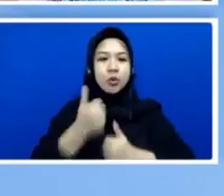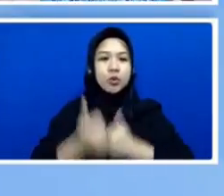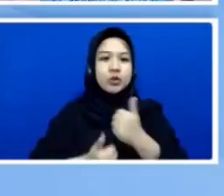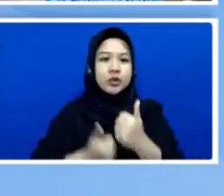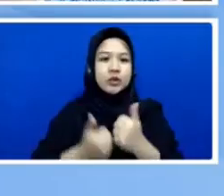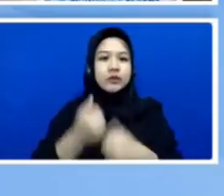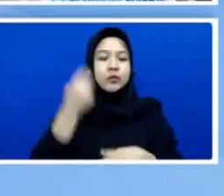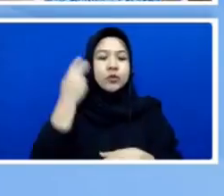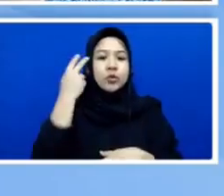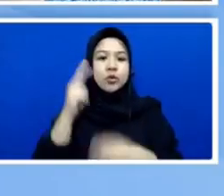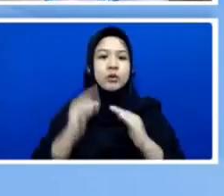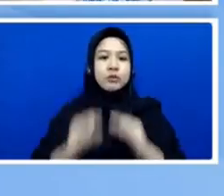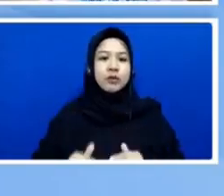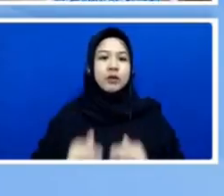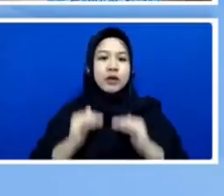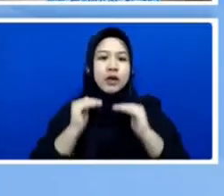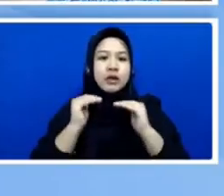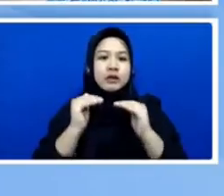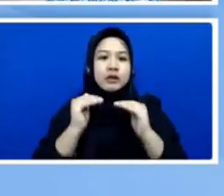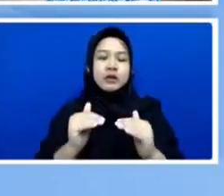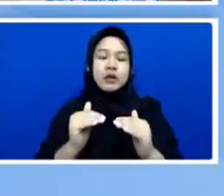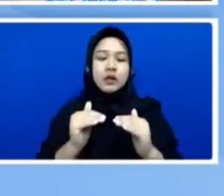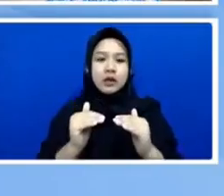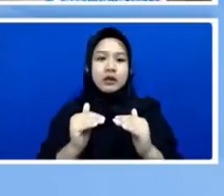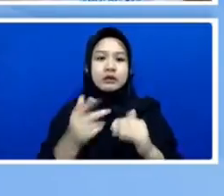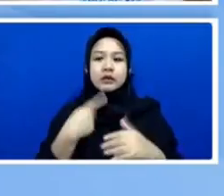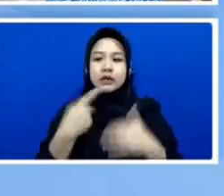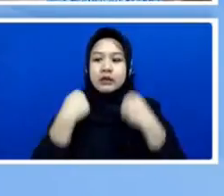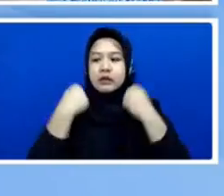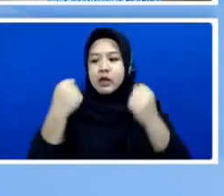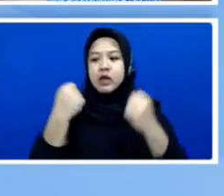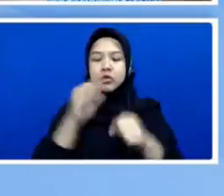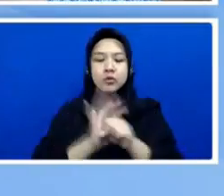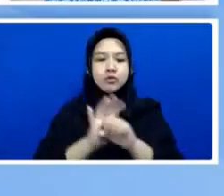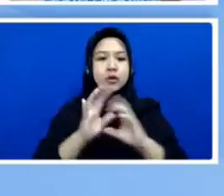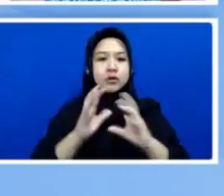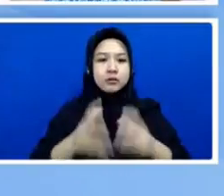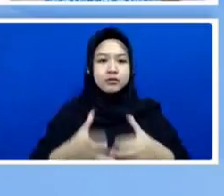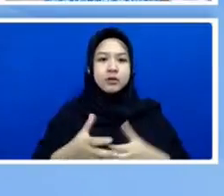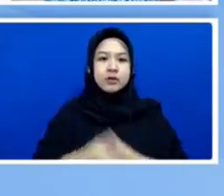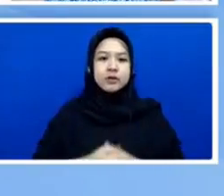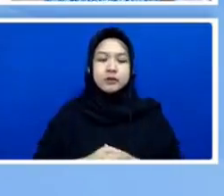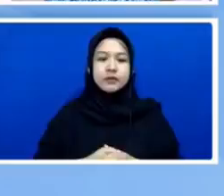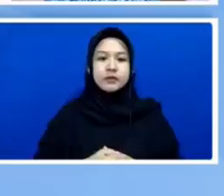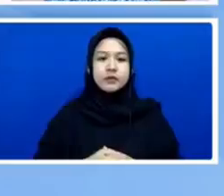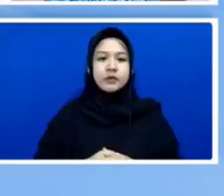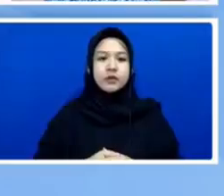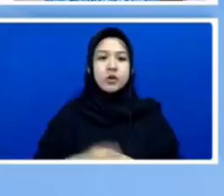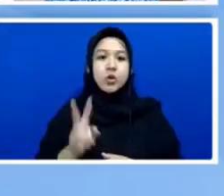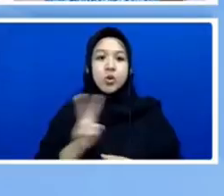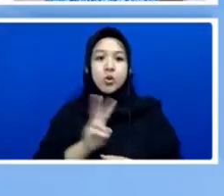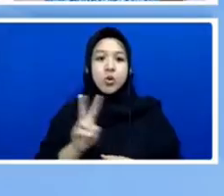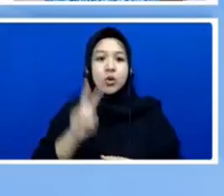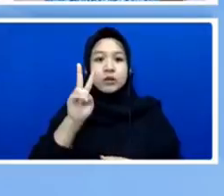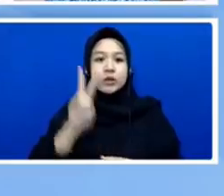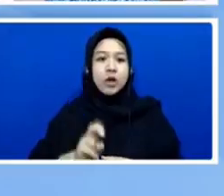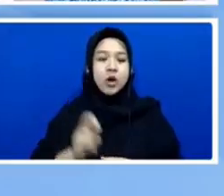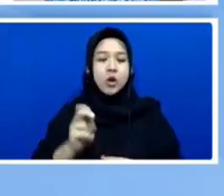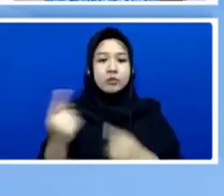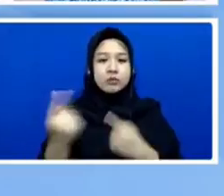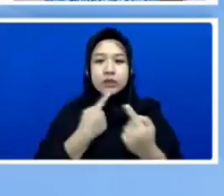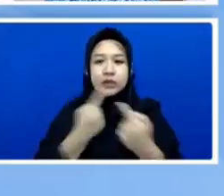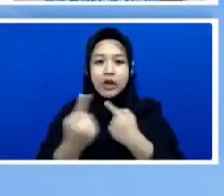dalam meningkatkan ketahanan kita terhadap pandemi. Kenapa keduanya harus berinteraksi? Karena